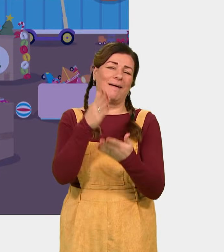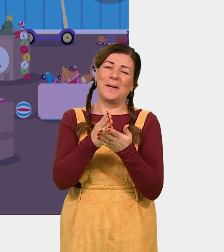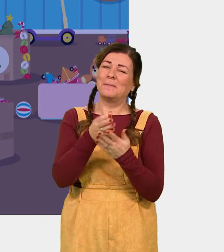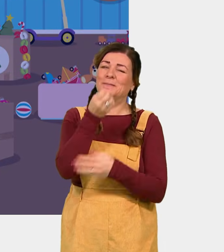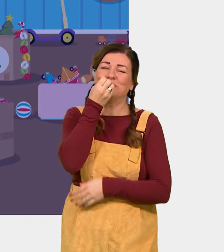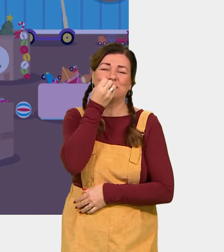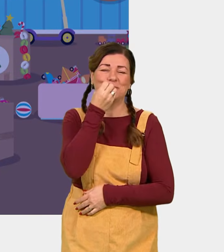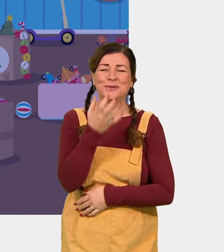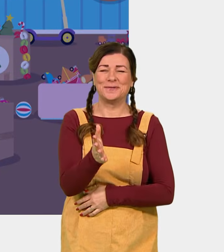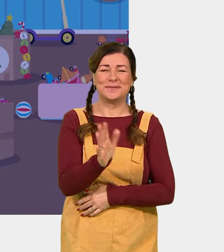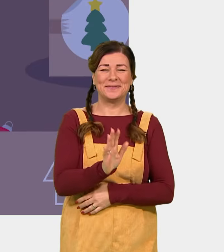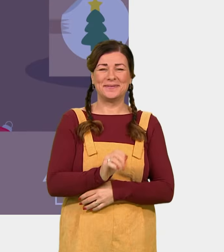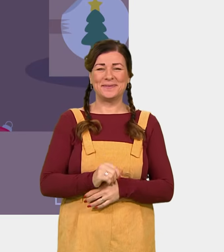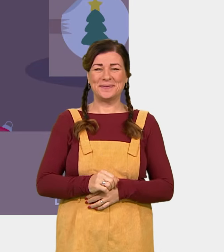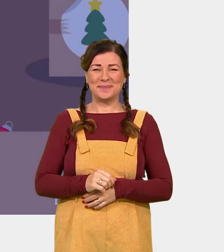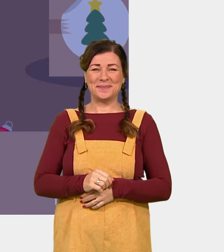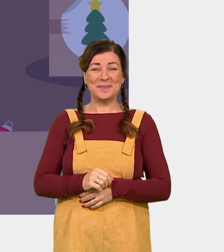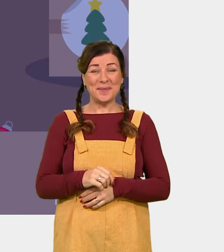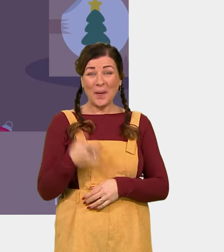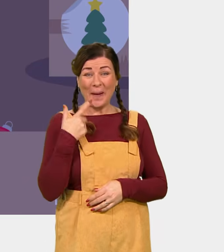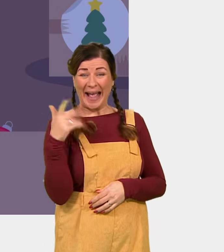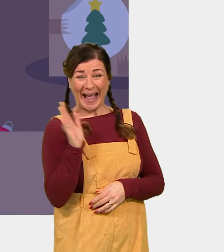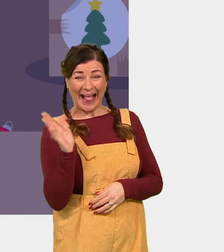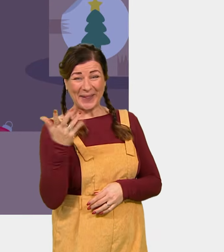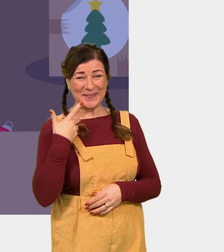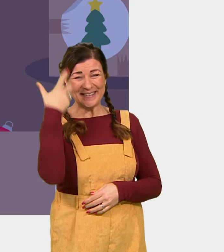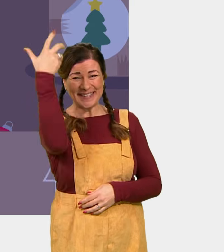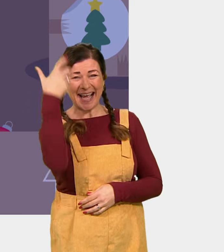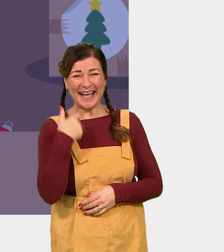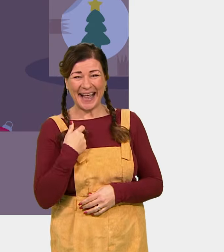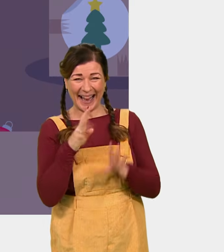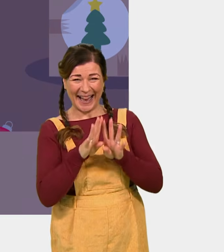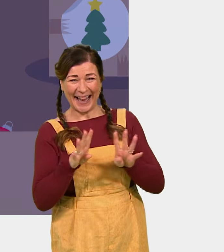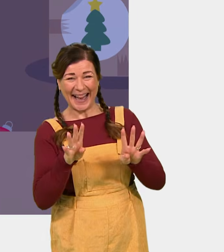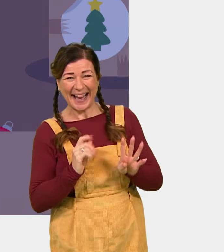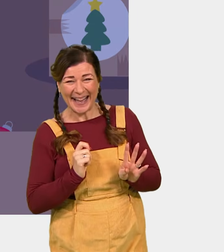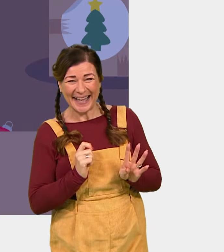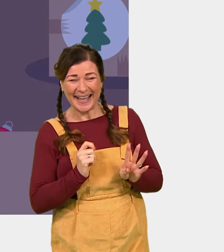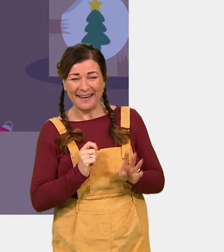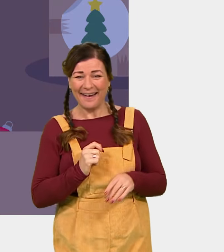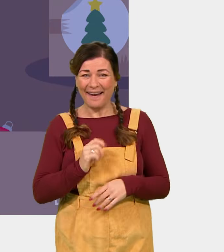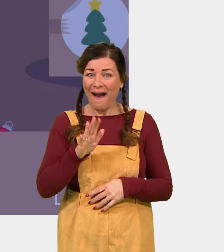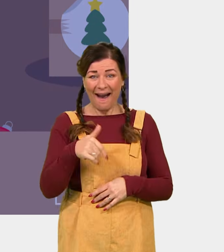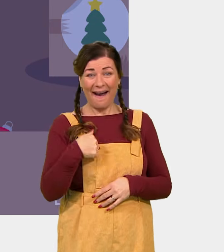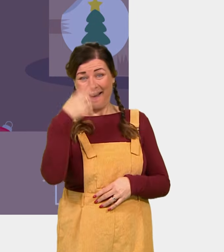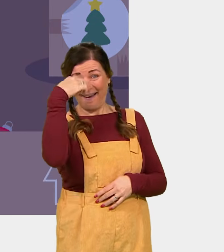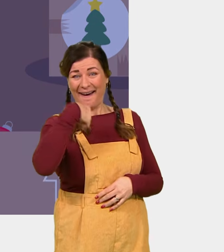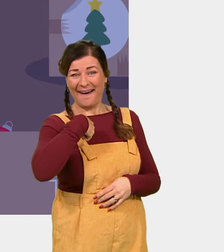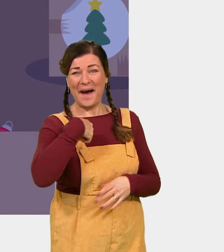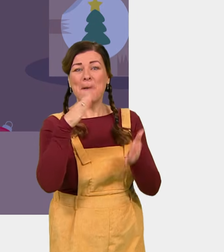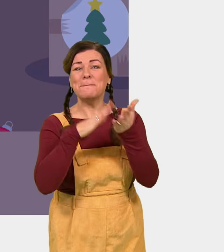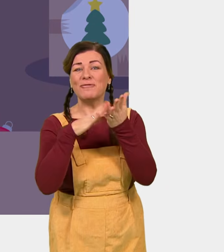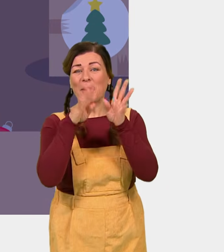mor brydferth. Helo, Jangle, medda'r ganwyllbren. Miriam y Menora